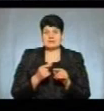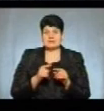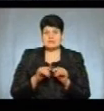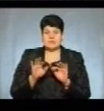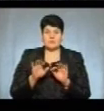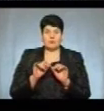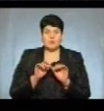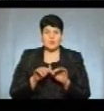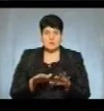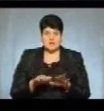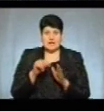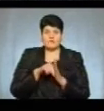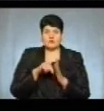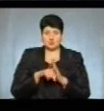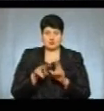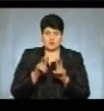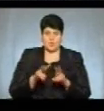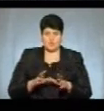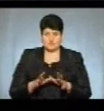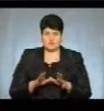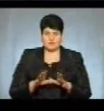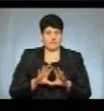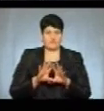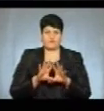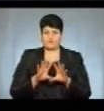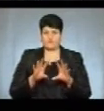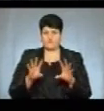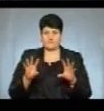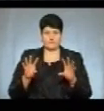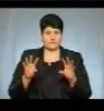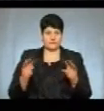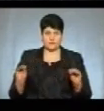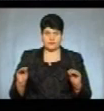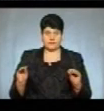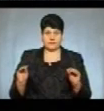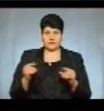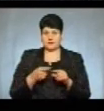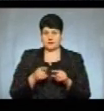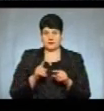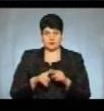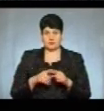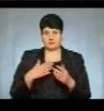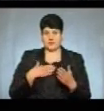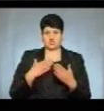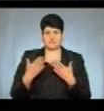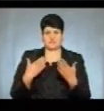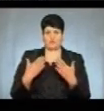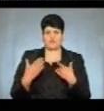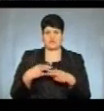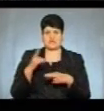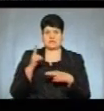для внутрішнього розгляду. І на цьому таке от наше безпосереднє спілкування з